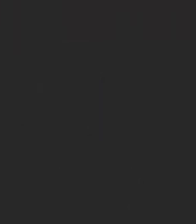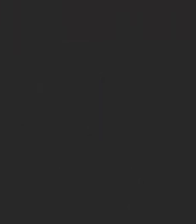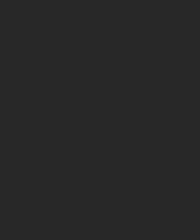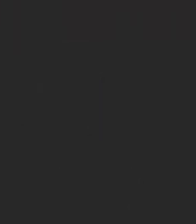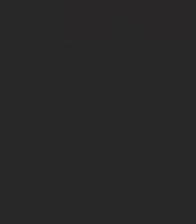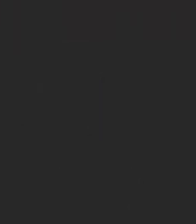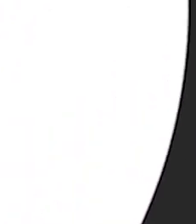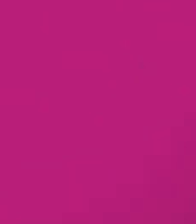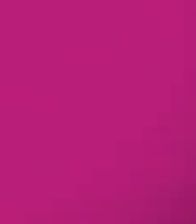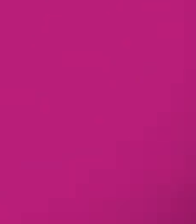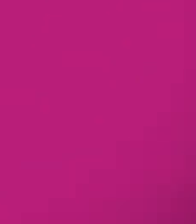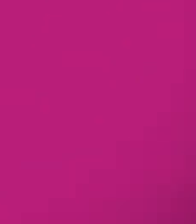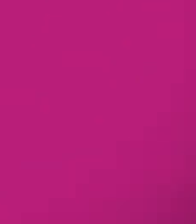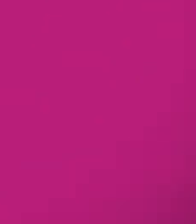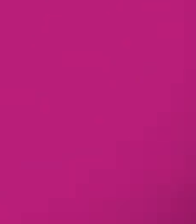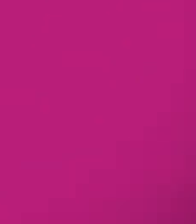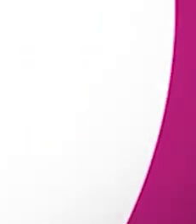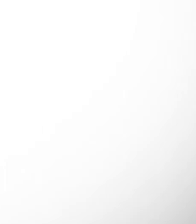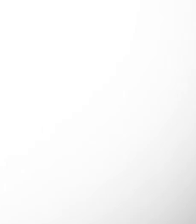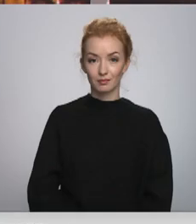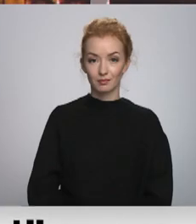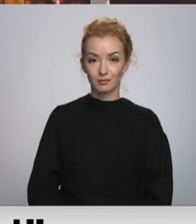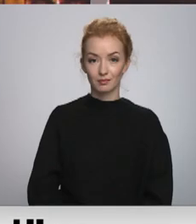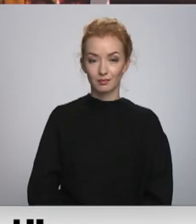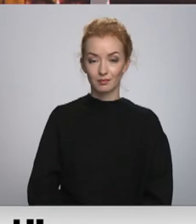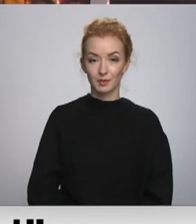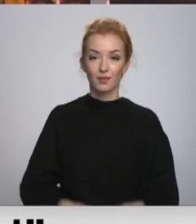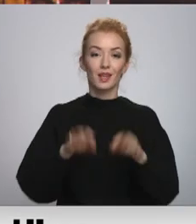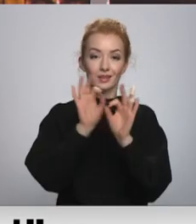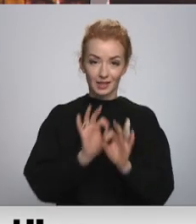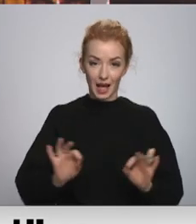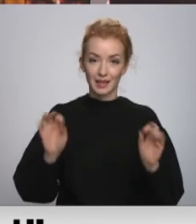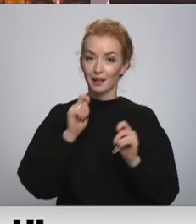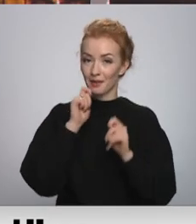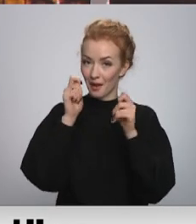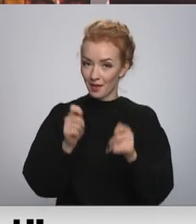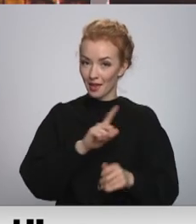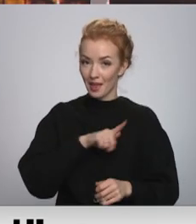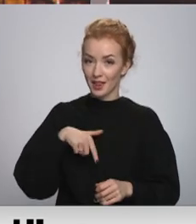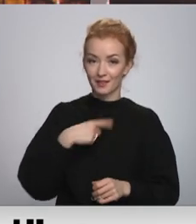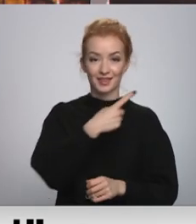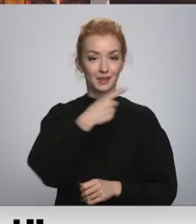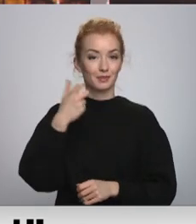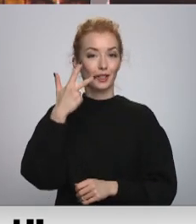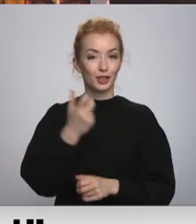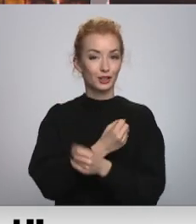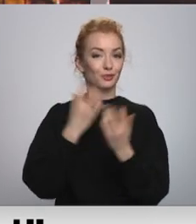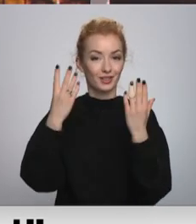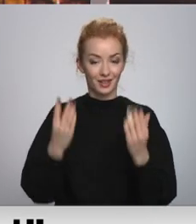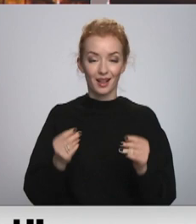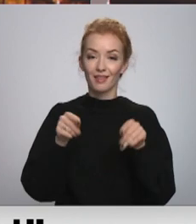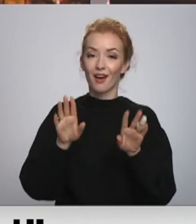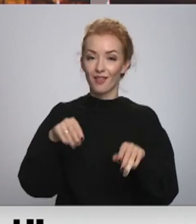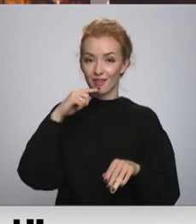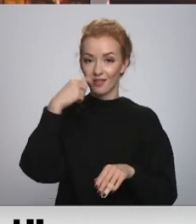Re, viss ēters ir te! Skaista dāvana Latvijas 103. Dzimšanas dienā. Tā var teikt